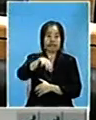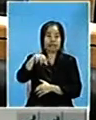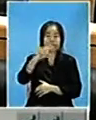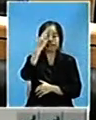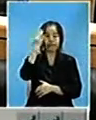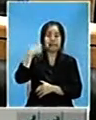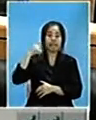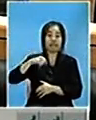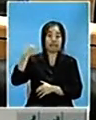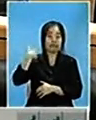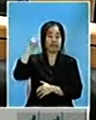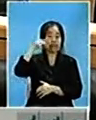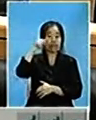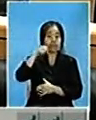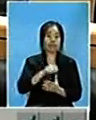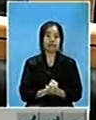าแล้วครับ